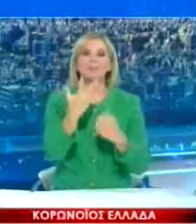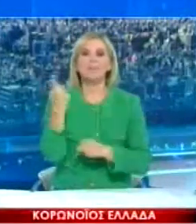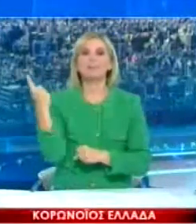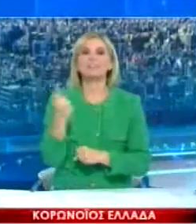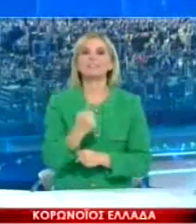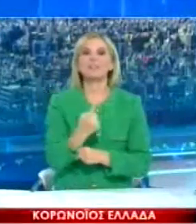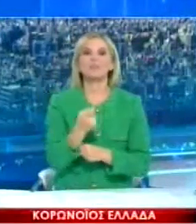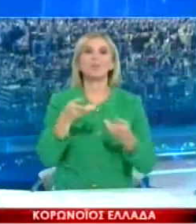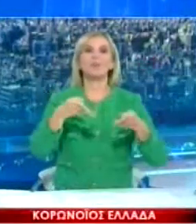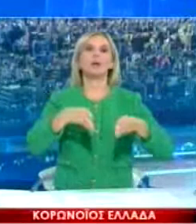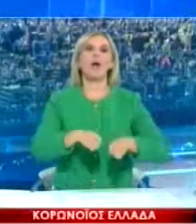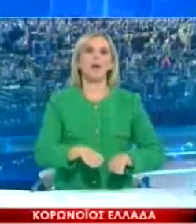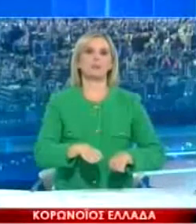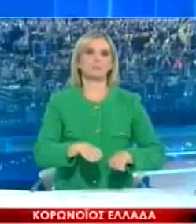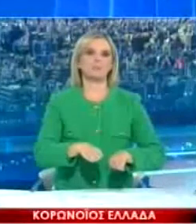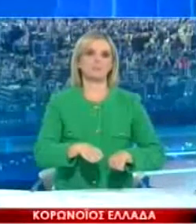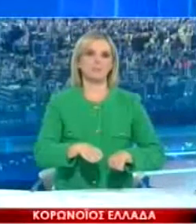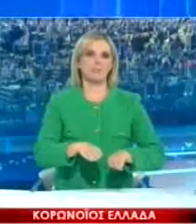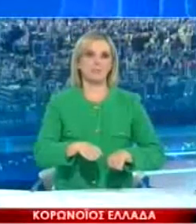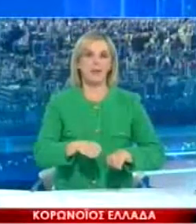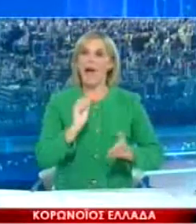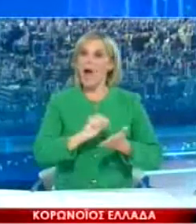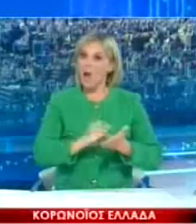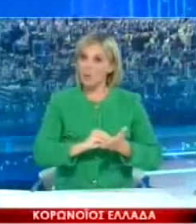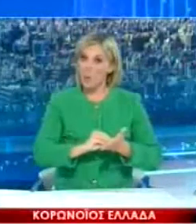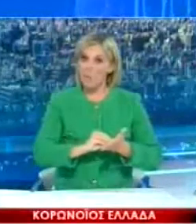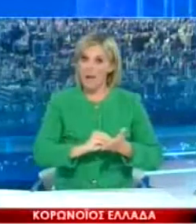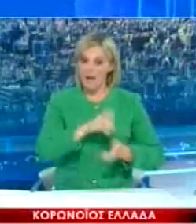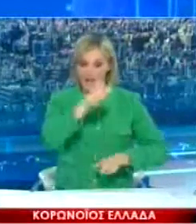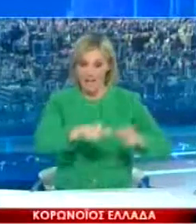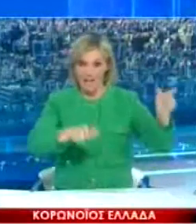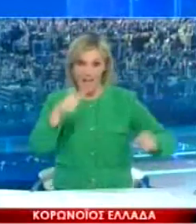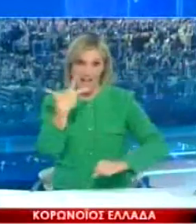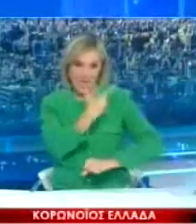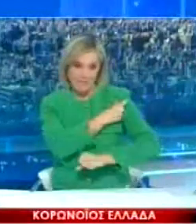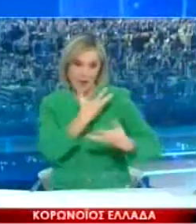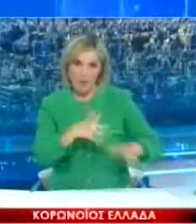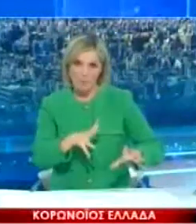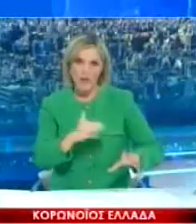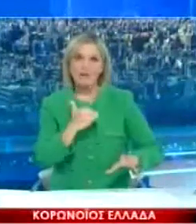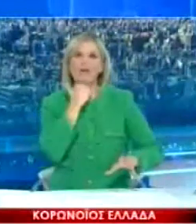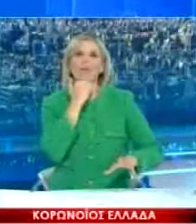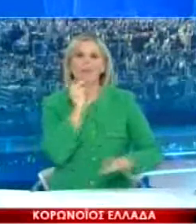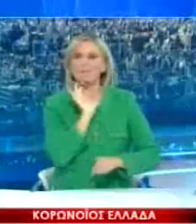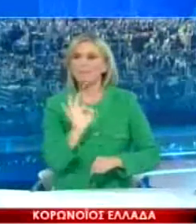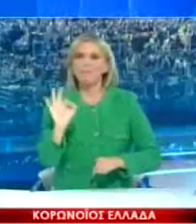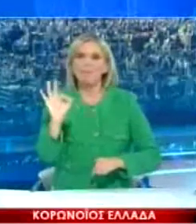μικρότερες πιθανότητες να μεταδώσουν τον ιό σε σχέση με τους